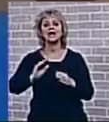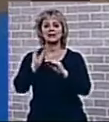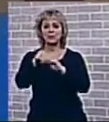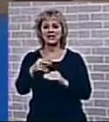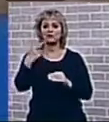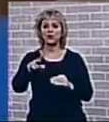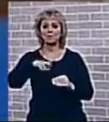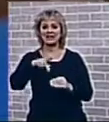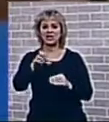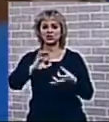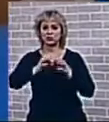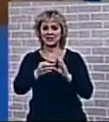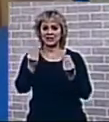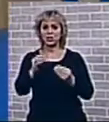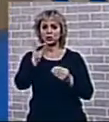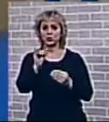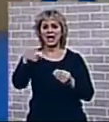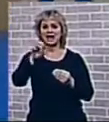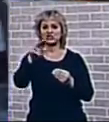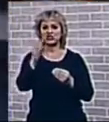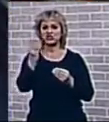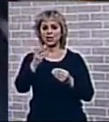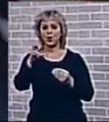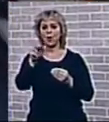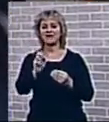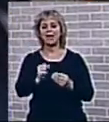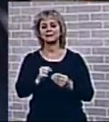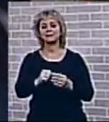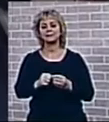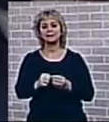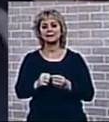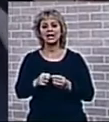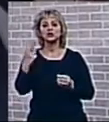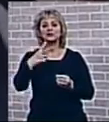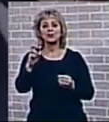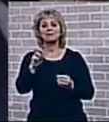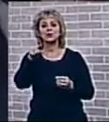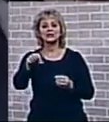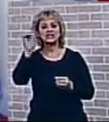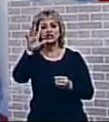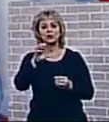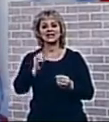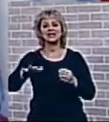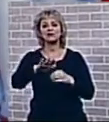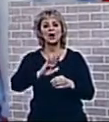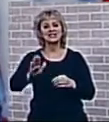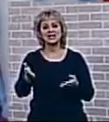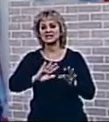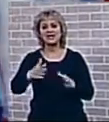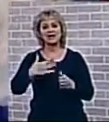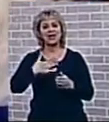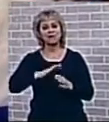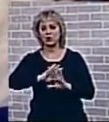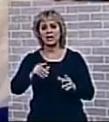до 2 медалей сурдлимпиады Юлия Овчинникова. Но 2 бронзами чемпионка Европы осталась